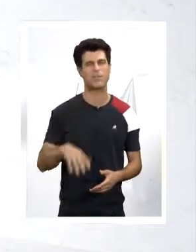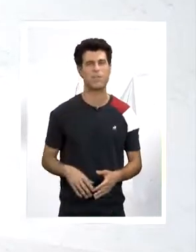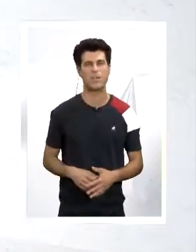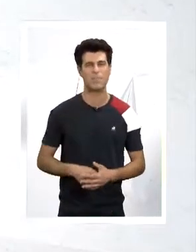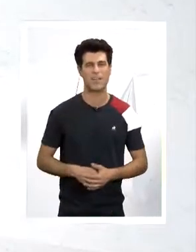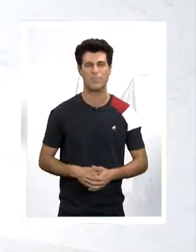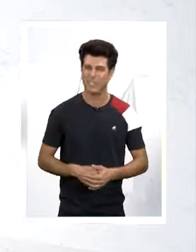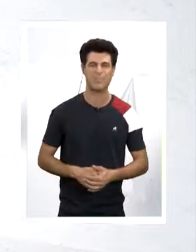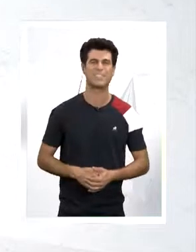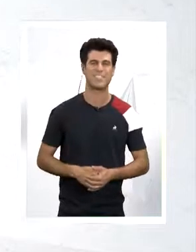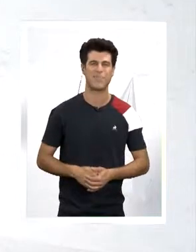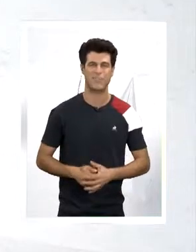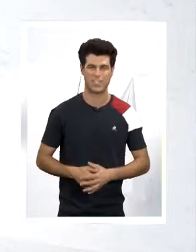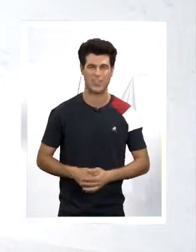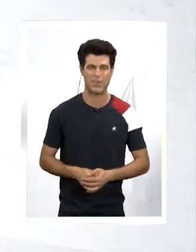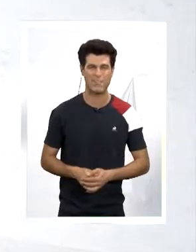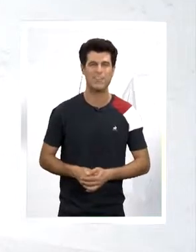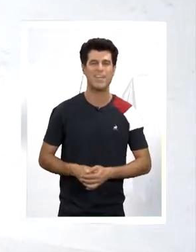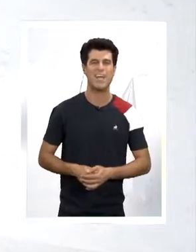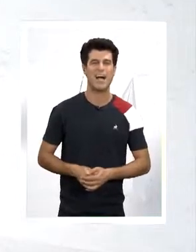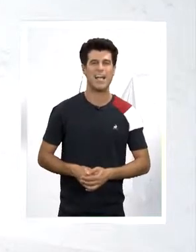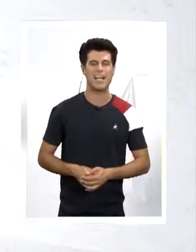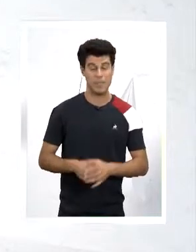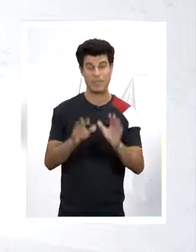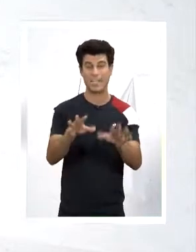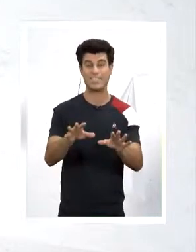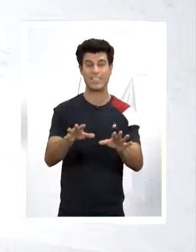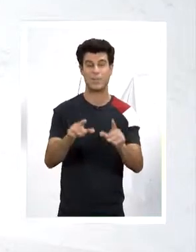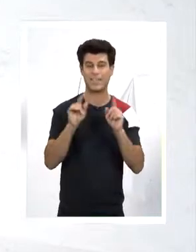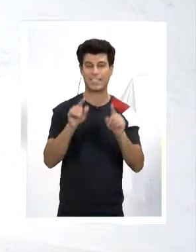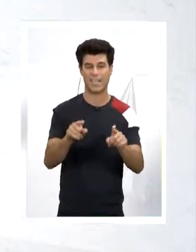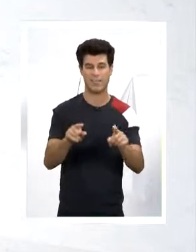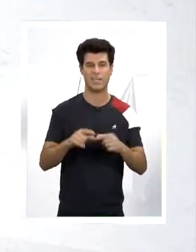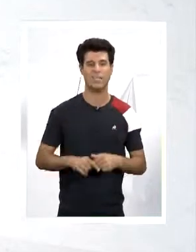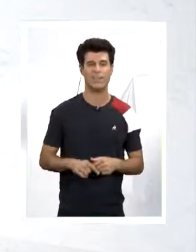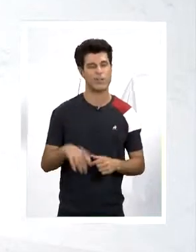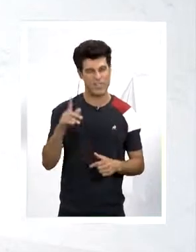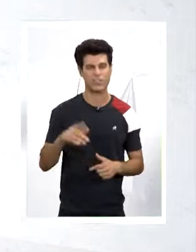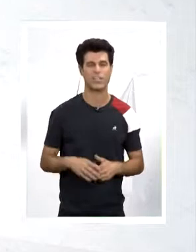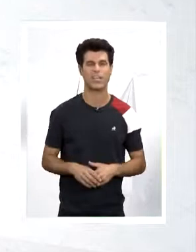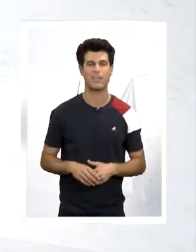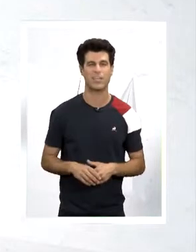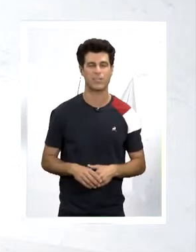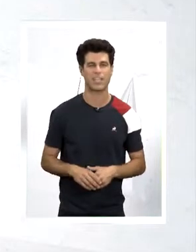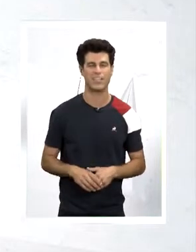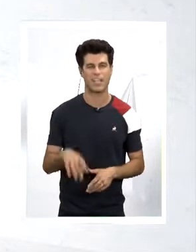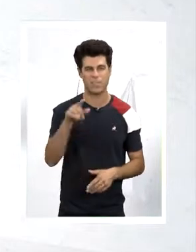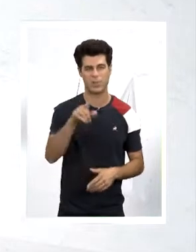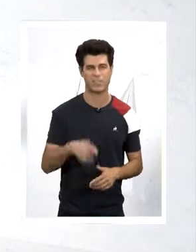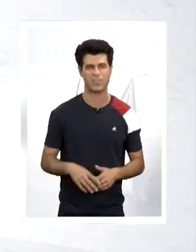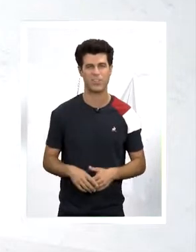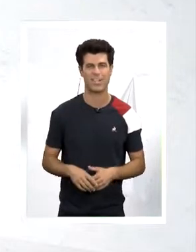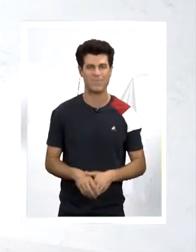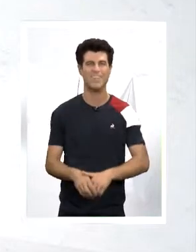והאמת שלפעמים גם לבית הספר ולשיעורים. אני פתחתי לדבר איתכם, ולא עם סבתא שלכם, כי אני רוצה להגיד לכם